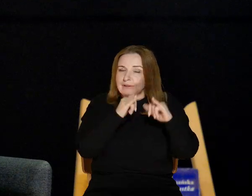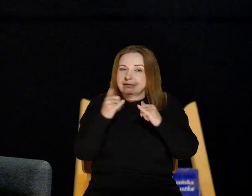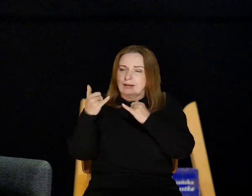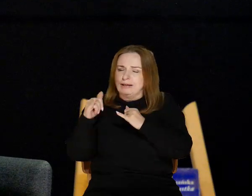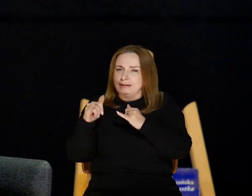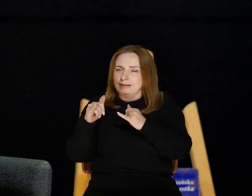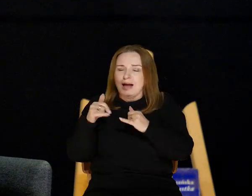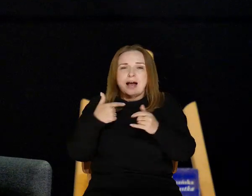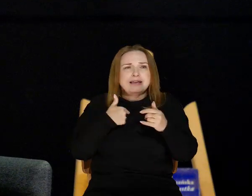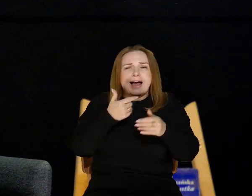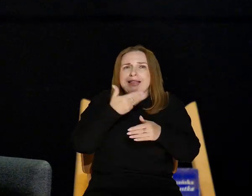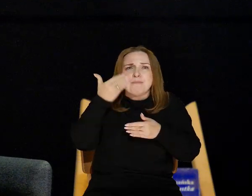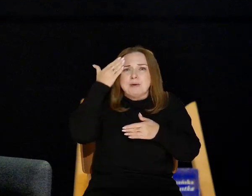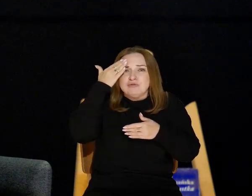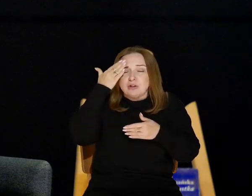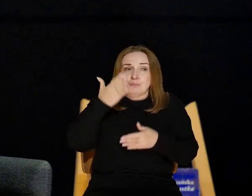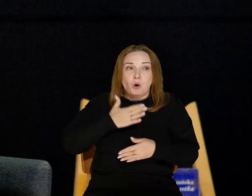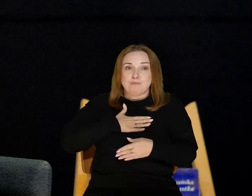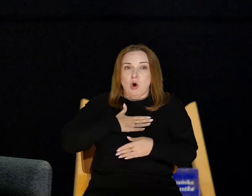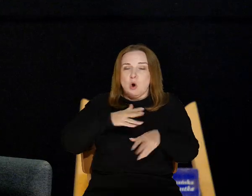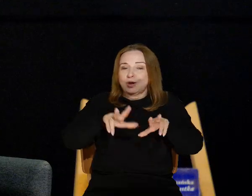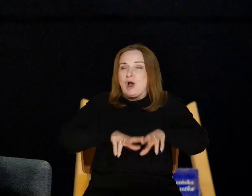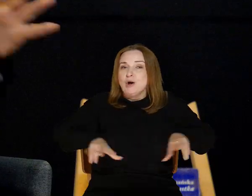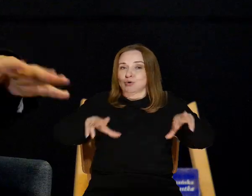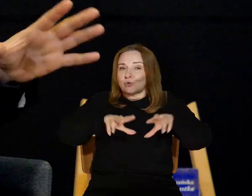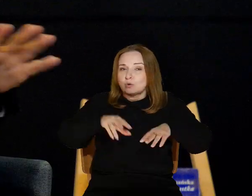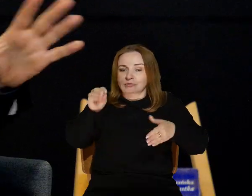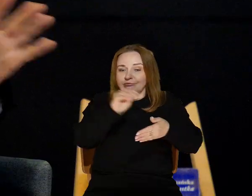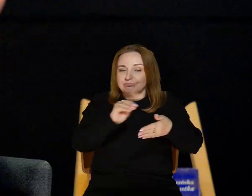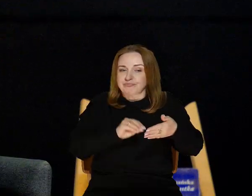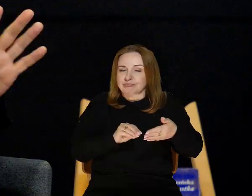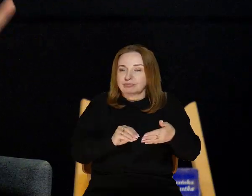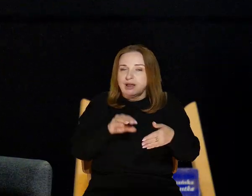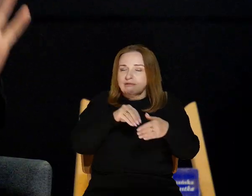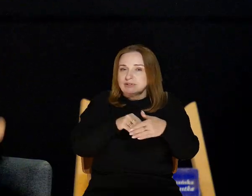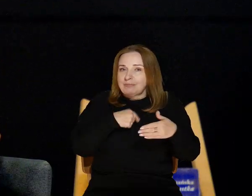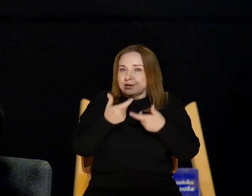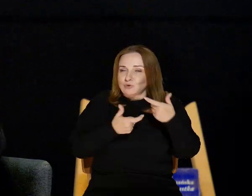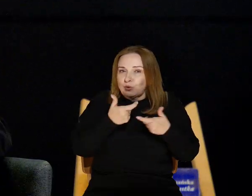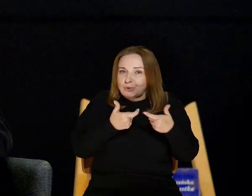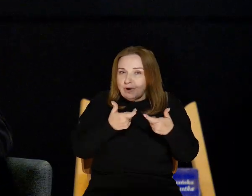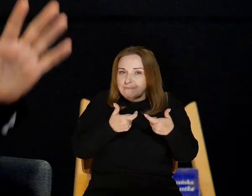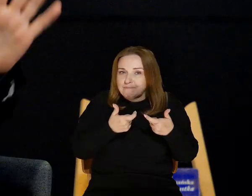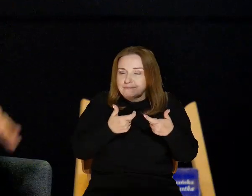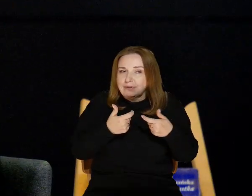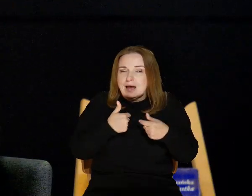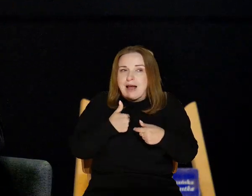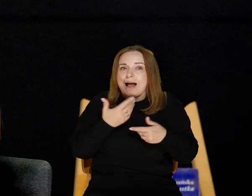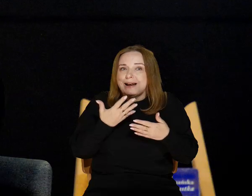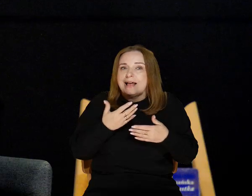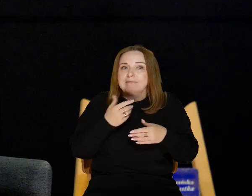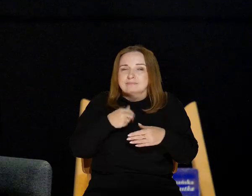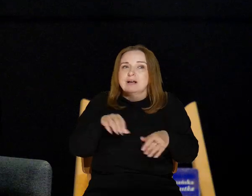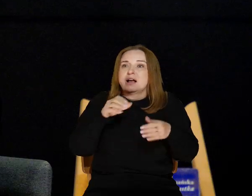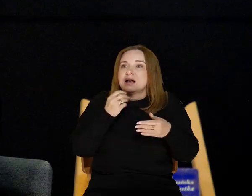tego, jak bardzo ja piszę z mojej perspektywy rodzinnej, bo ja próbuję tą książkę pisać w taki bardzo sposób właśnie zdystansowany,